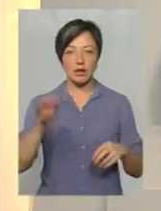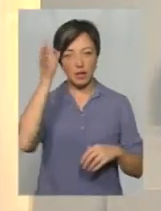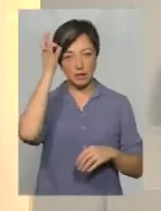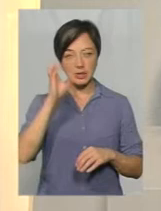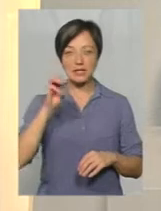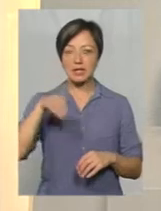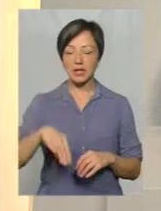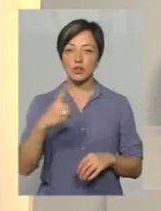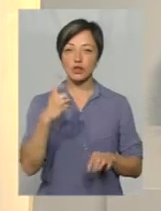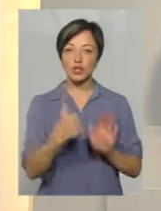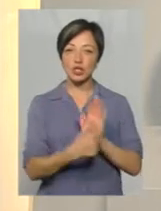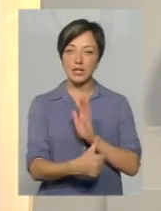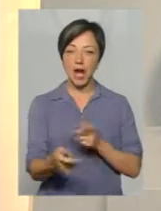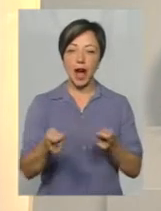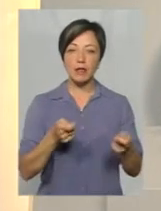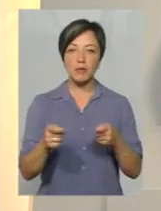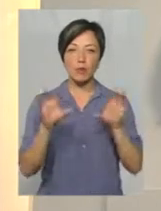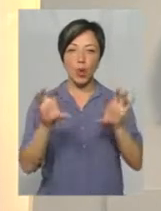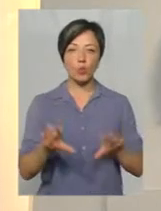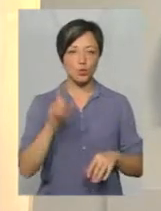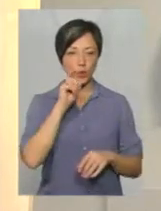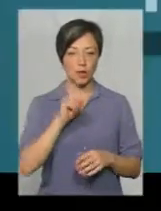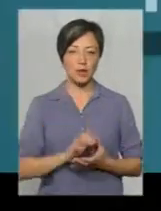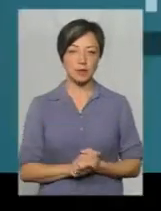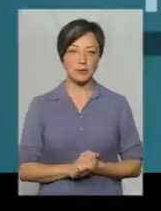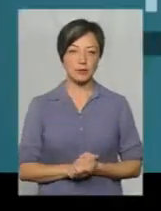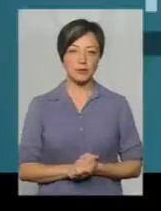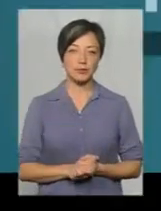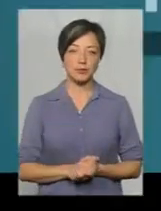статтю 160 Адмінкодексу України.